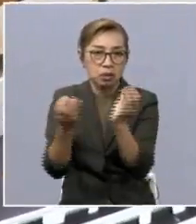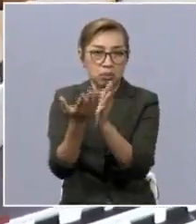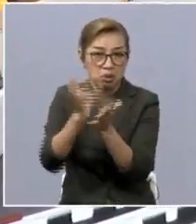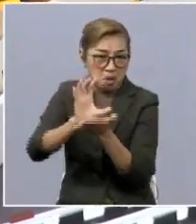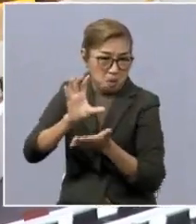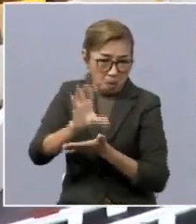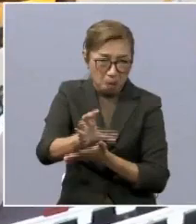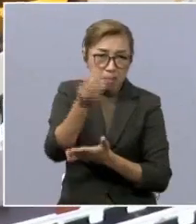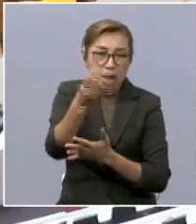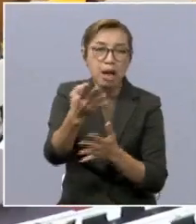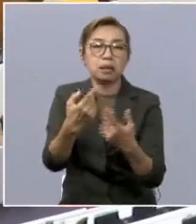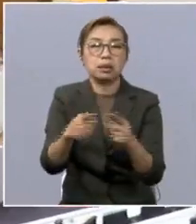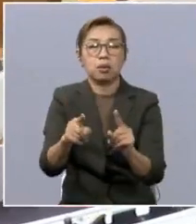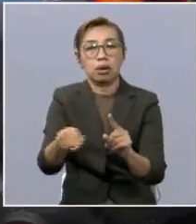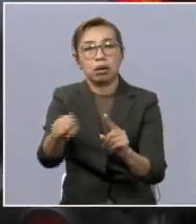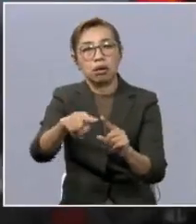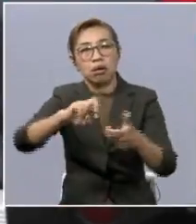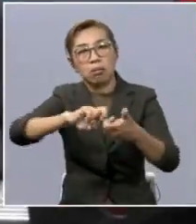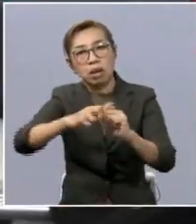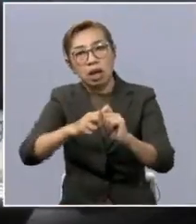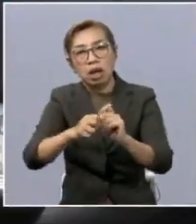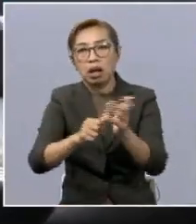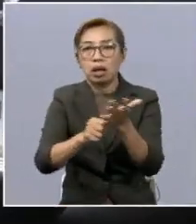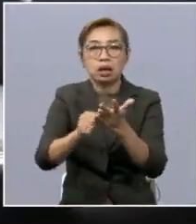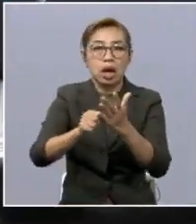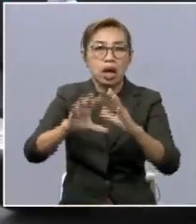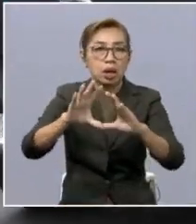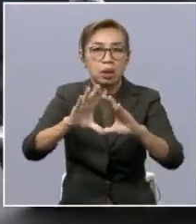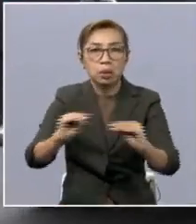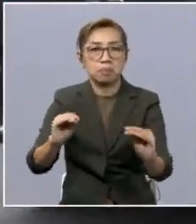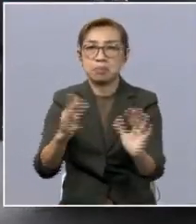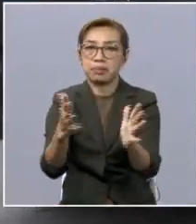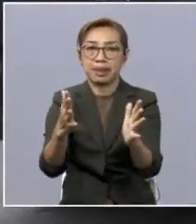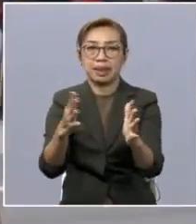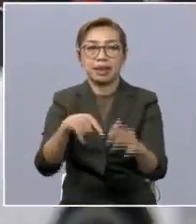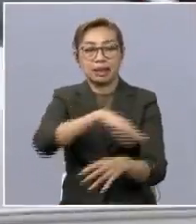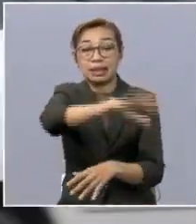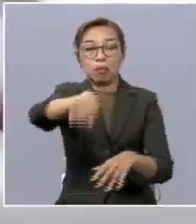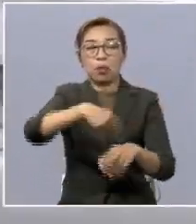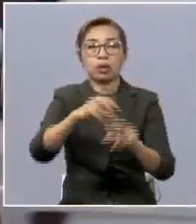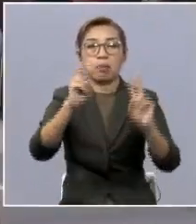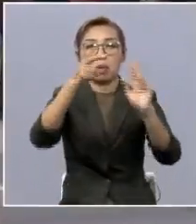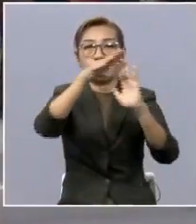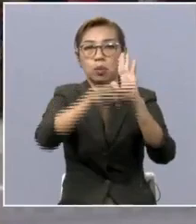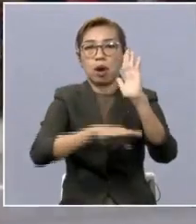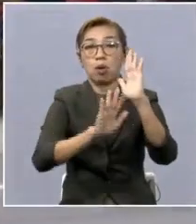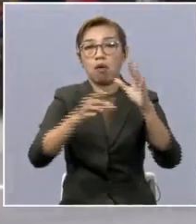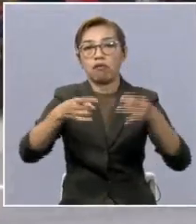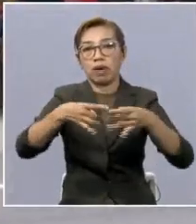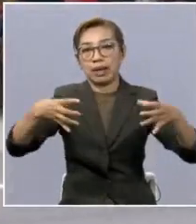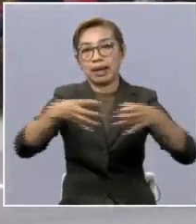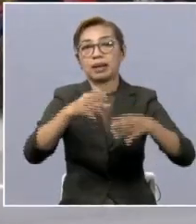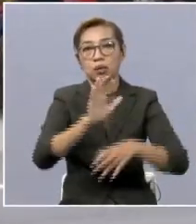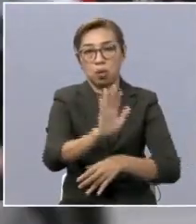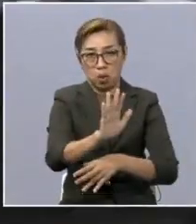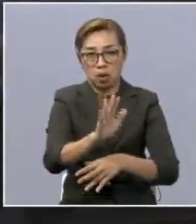ประมาณจำนวนมากแต่ว่าไม่สามารถทำให้ปัญหาเบาบางลงได้ครับ ยติของฝ่ายค้านระบุถึงปัญหาที่กระทบต่อเก